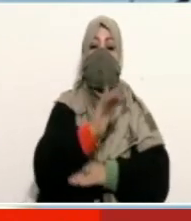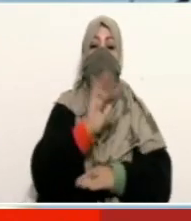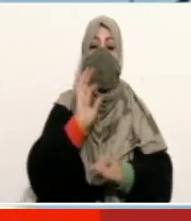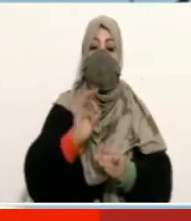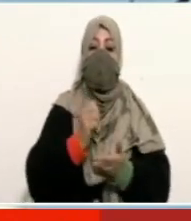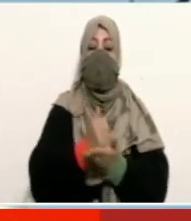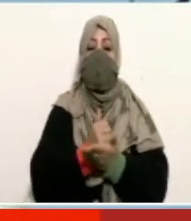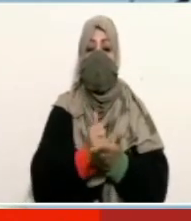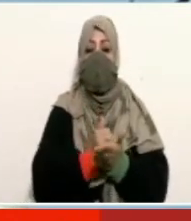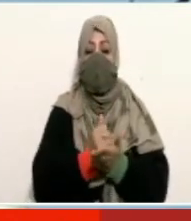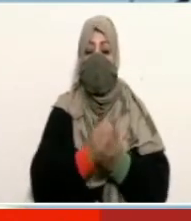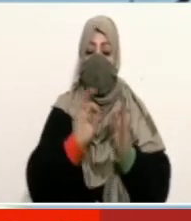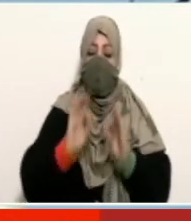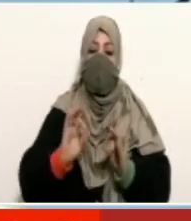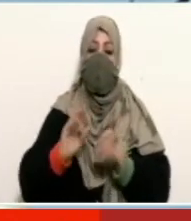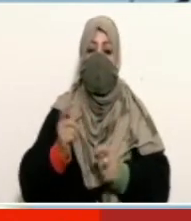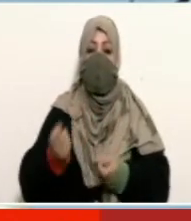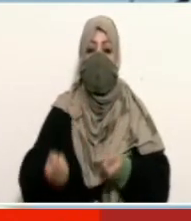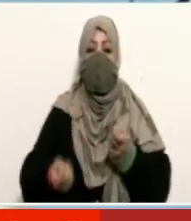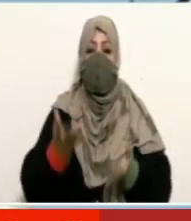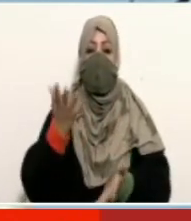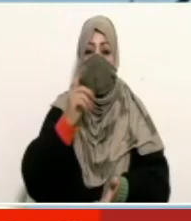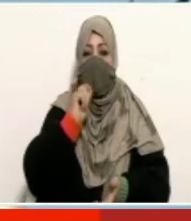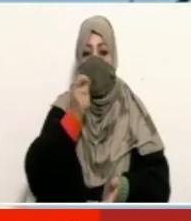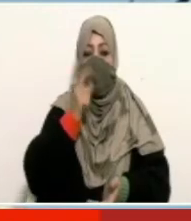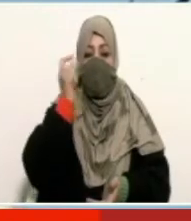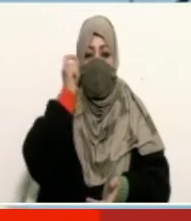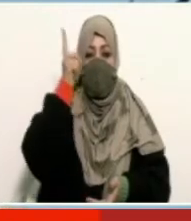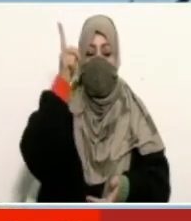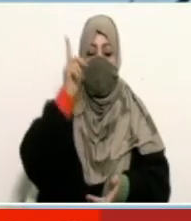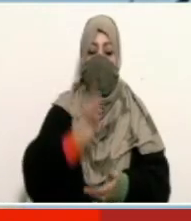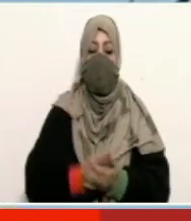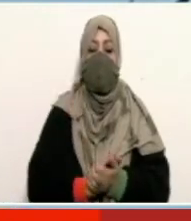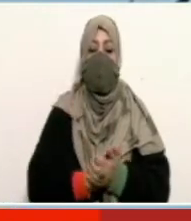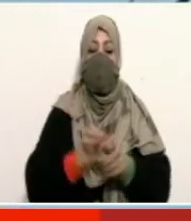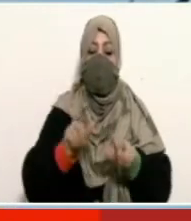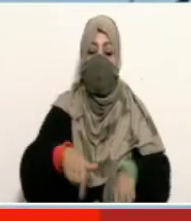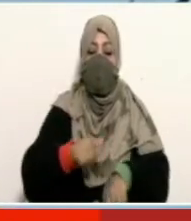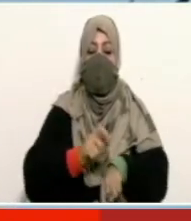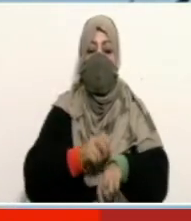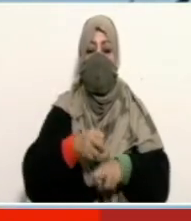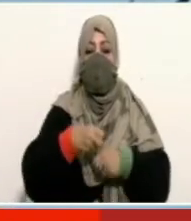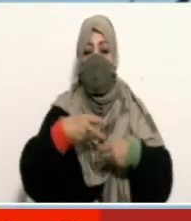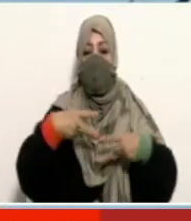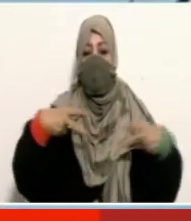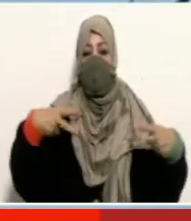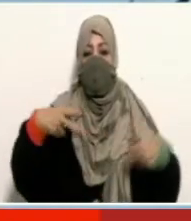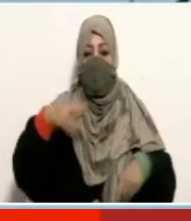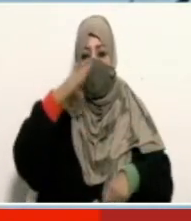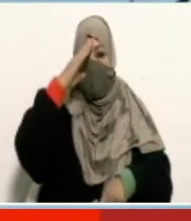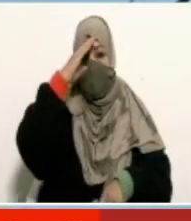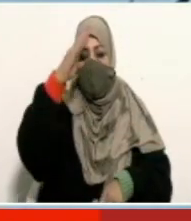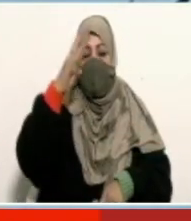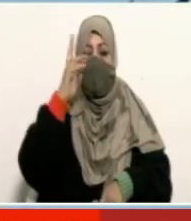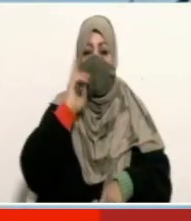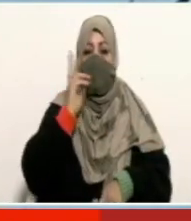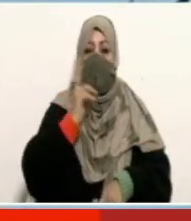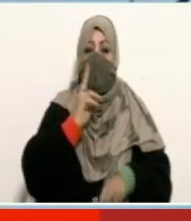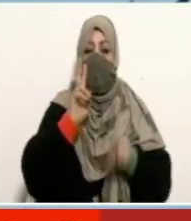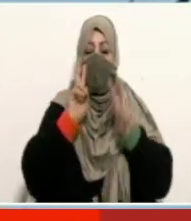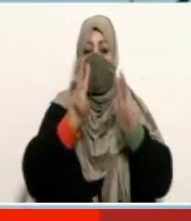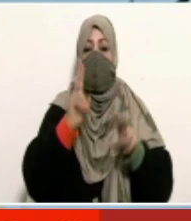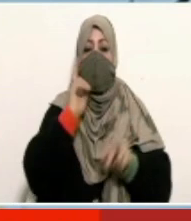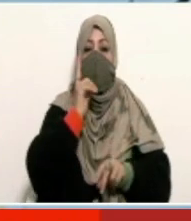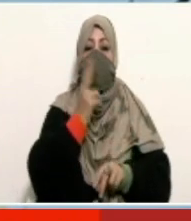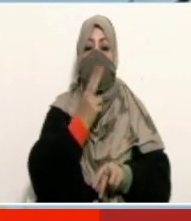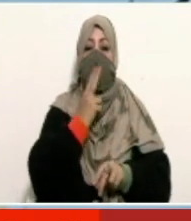قيمته والله اعلم. وبهذا ايها الاخوه المشاهدون والمستمعون جميعا نصل الى نهايه الحلقه، اسال